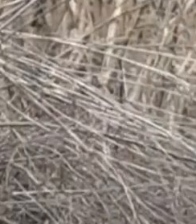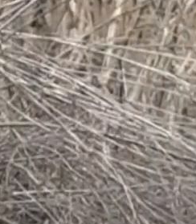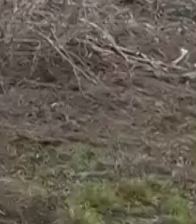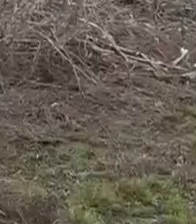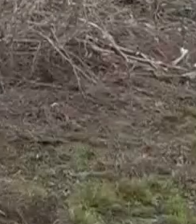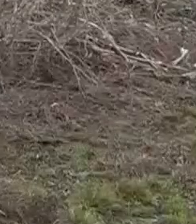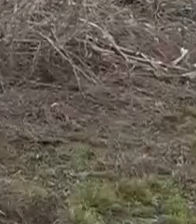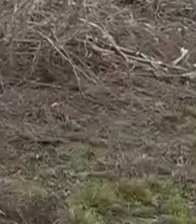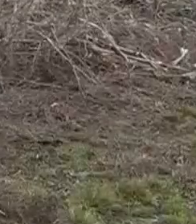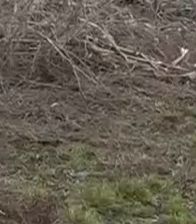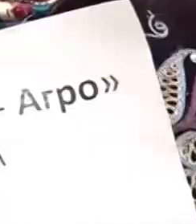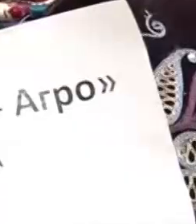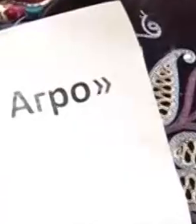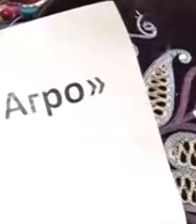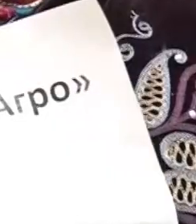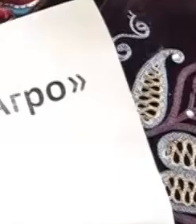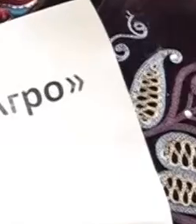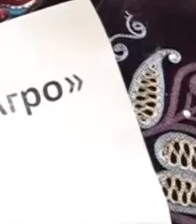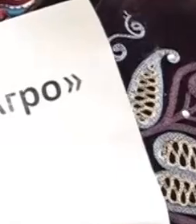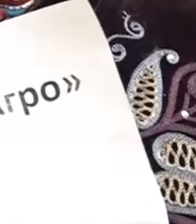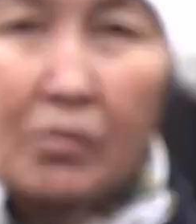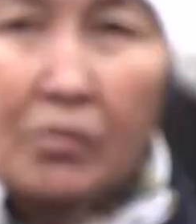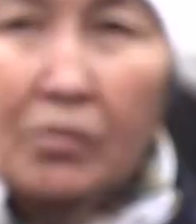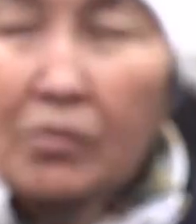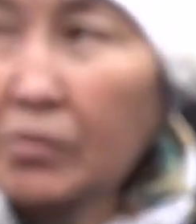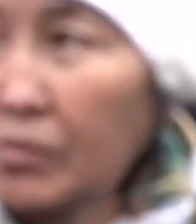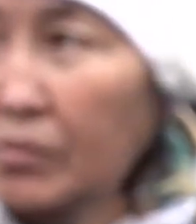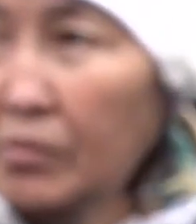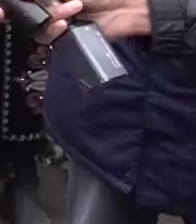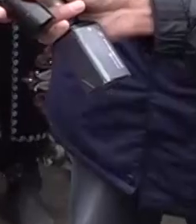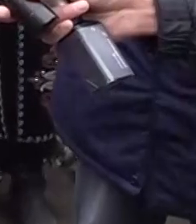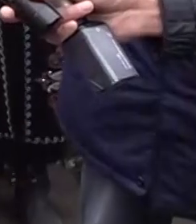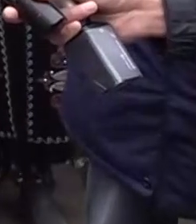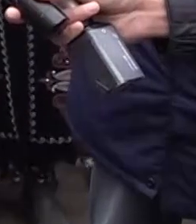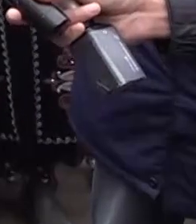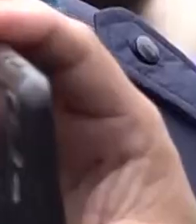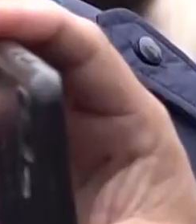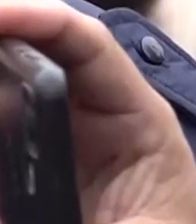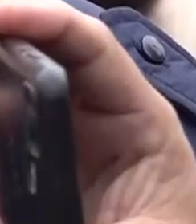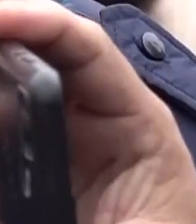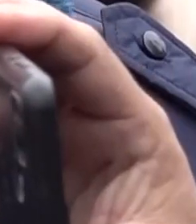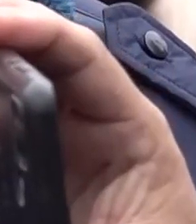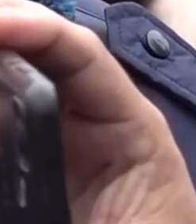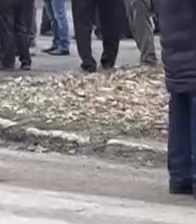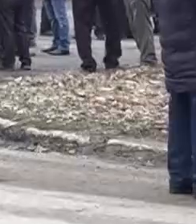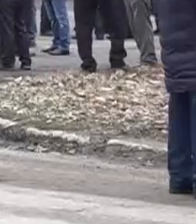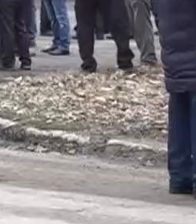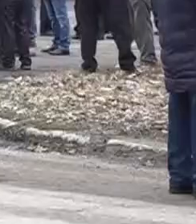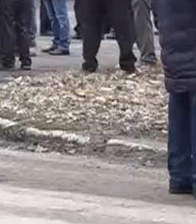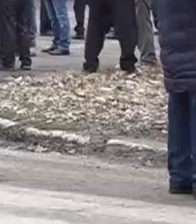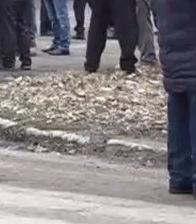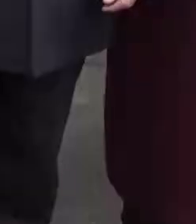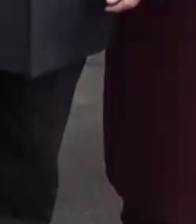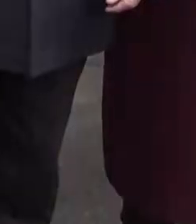Полжизни проработали на этих полях, а в итоге остались с пустыми руками. Заслуженные земельные участки требуют от руководства агрохолдинга Алматинской